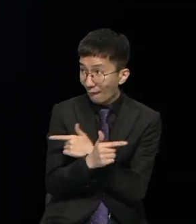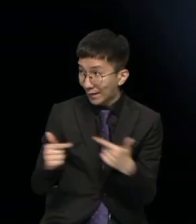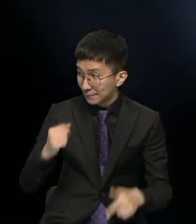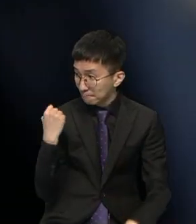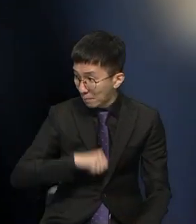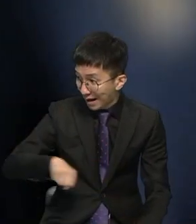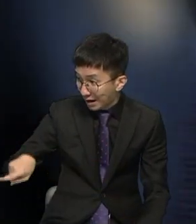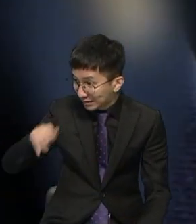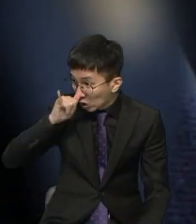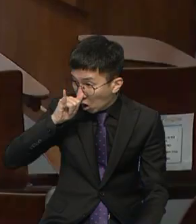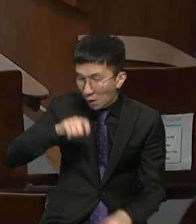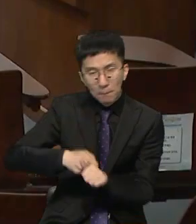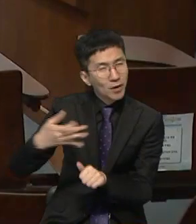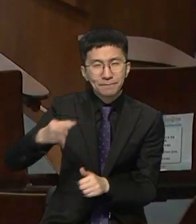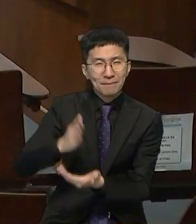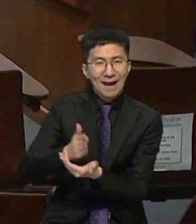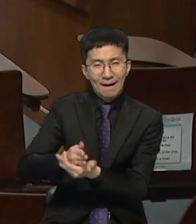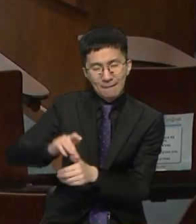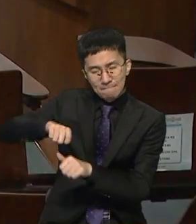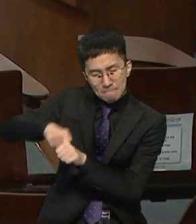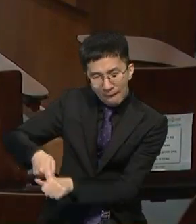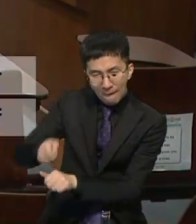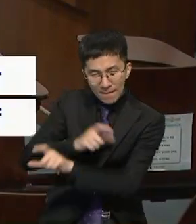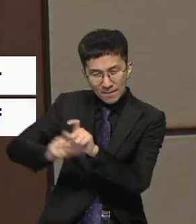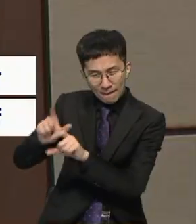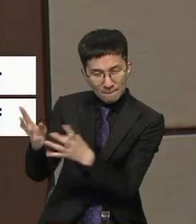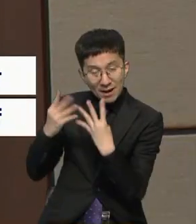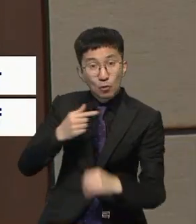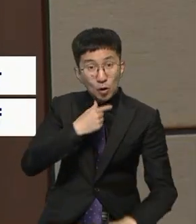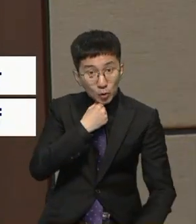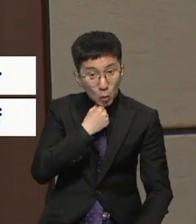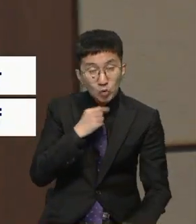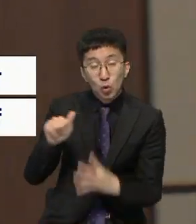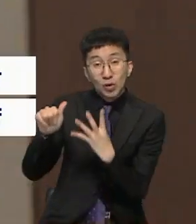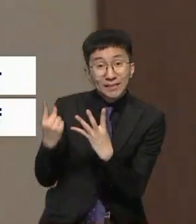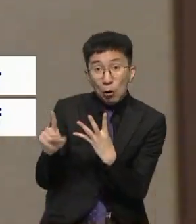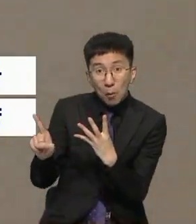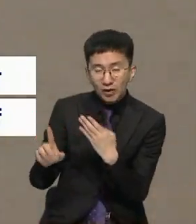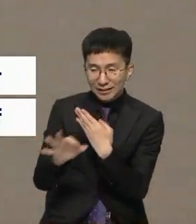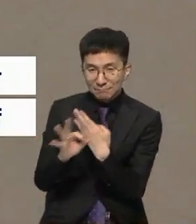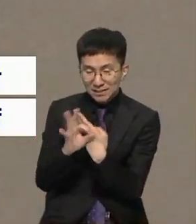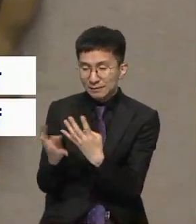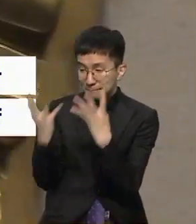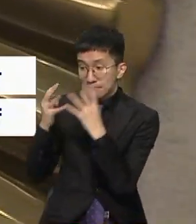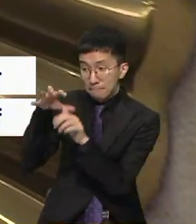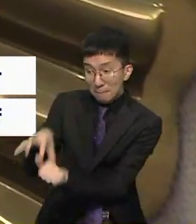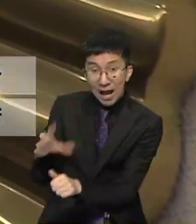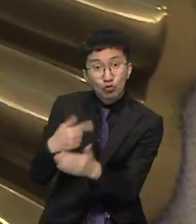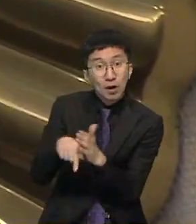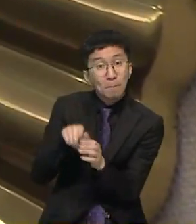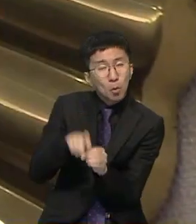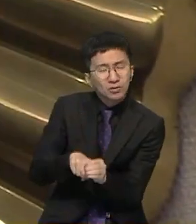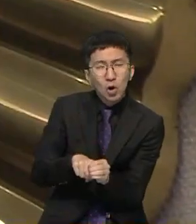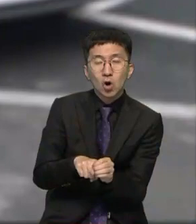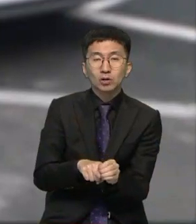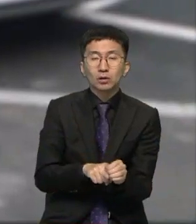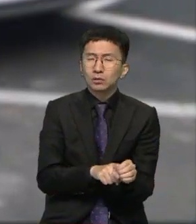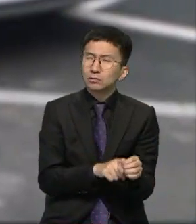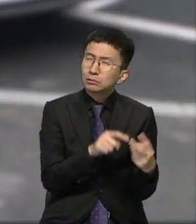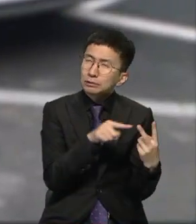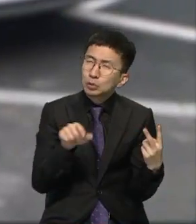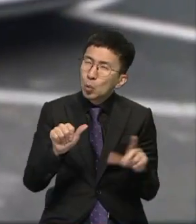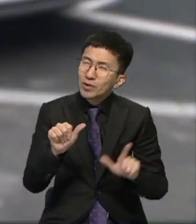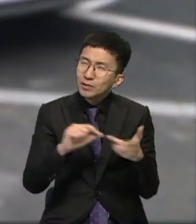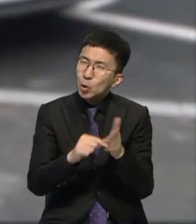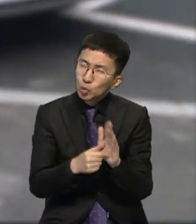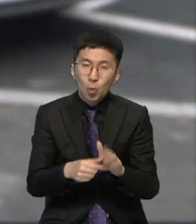아닌 형사처벌을 받도록 하고 잠정조치 사후에 대한 법원의 결정이 나오기까지 이틀에서 닷새가 걸리는 만큼 가해자를